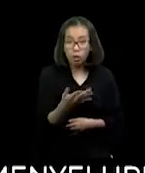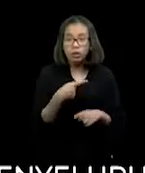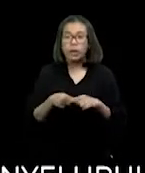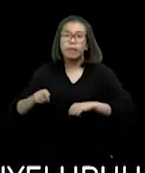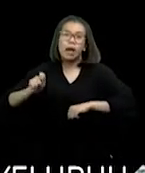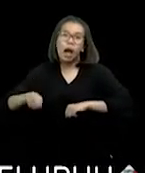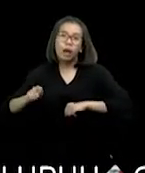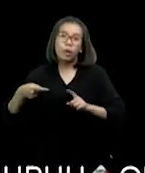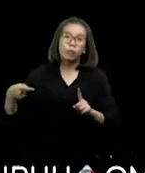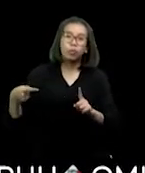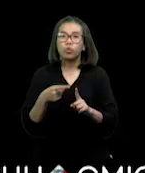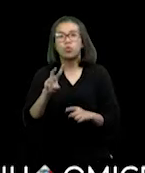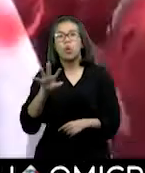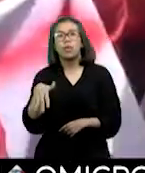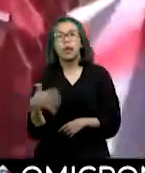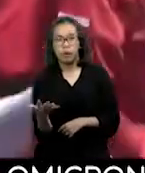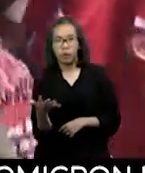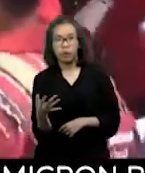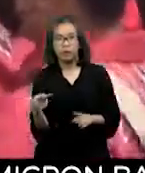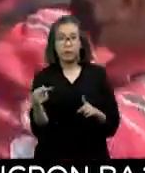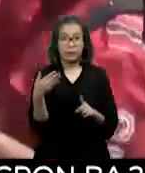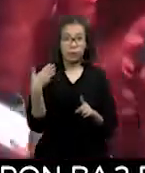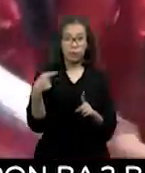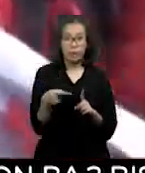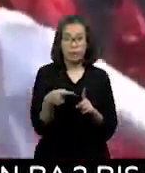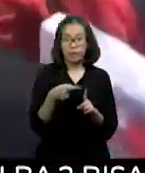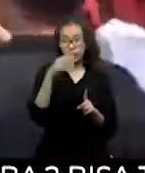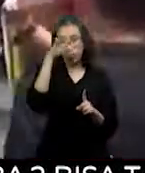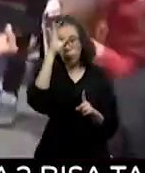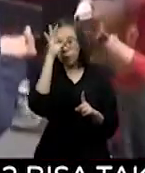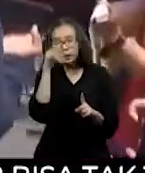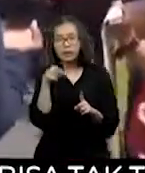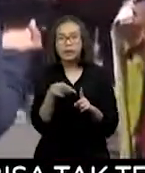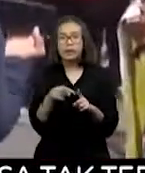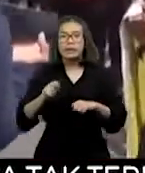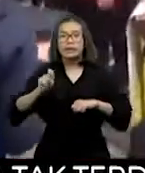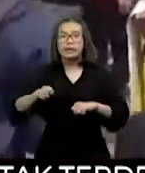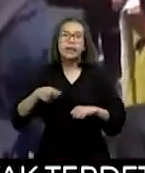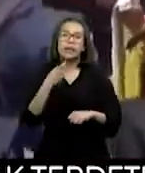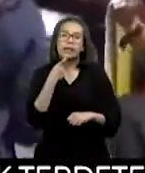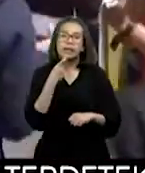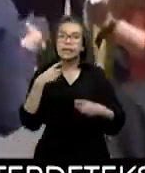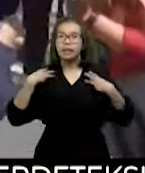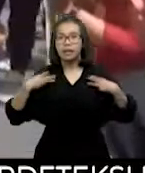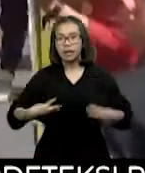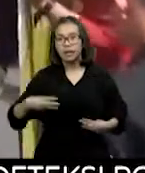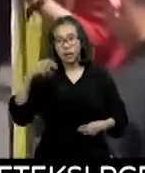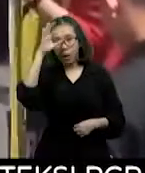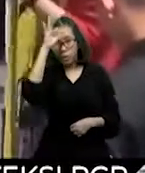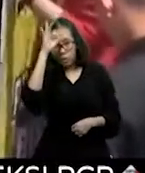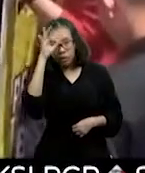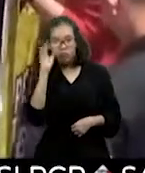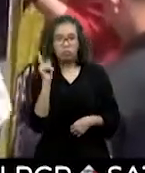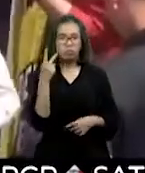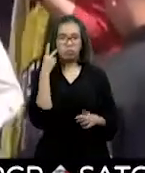peradilan umum, Bribka Bayu Tamtomo juga menjalani sidang kode etik. Keputusannya, oknum Satuan Narkoba Polresta Banjarmasin tersebut